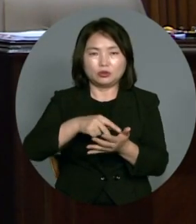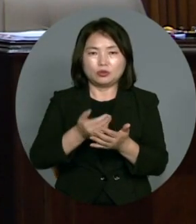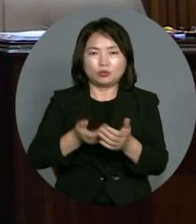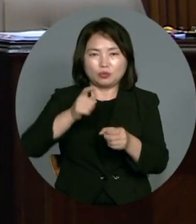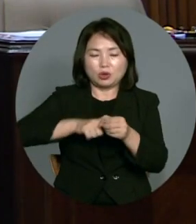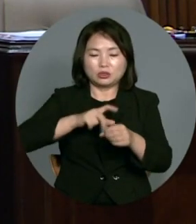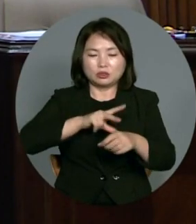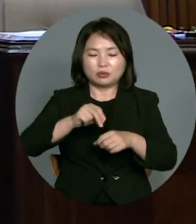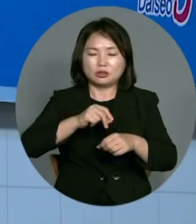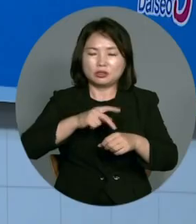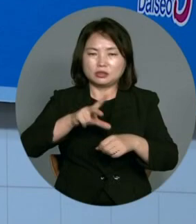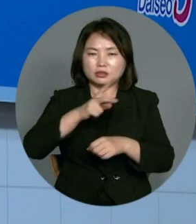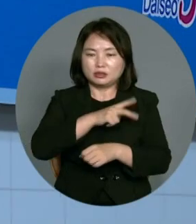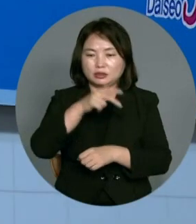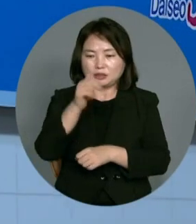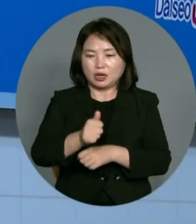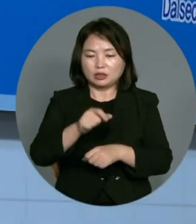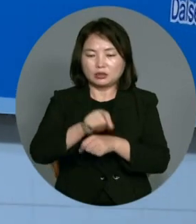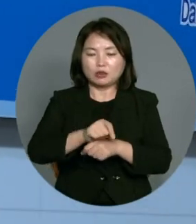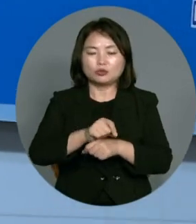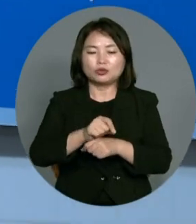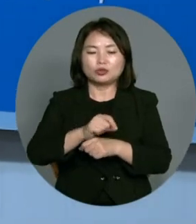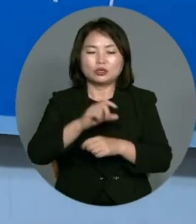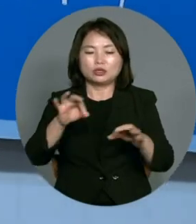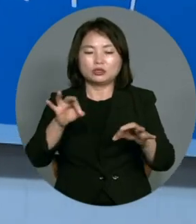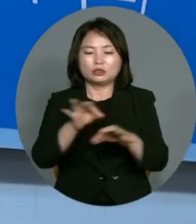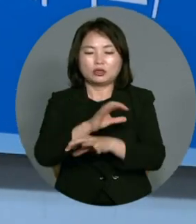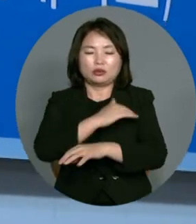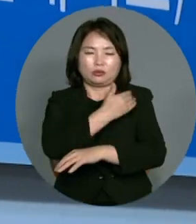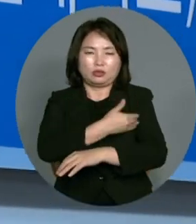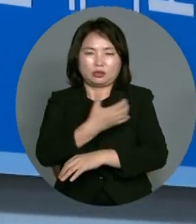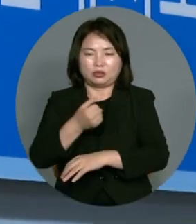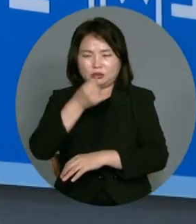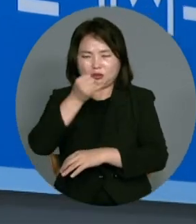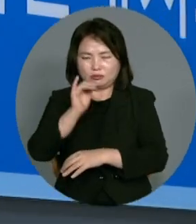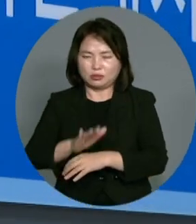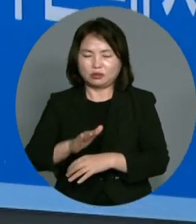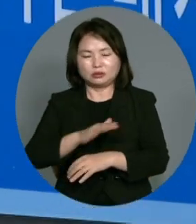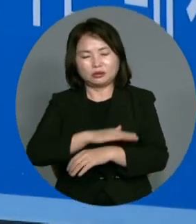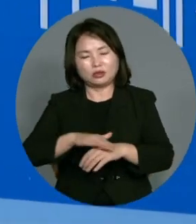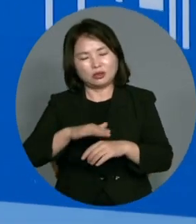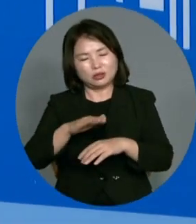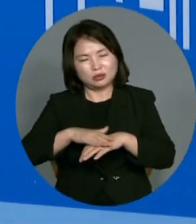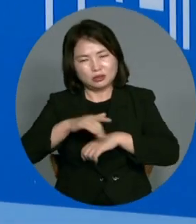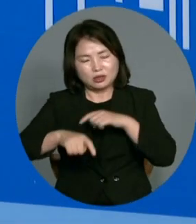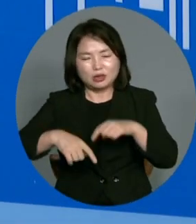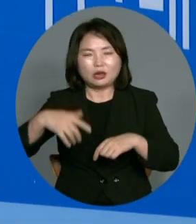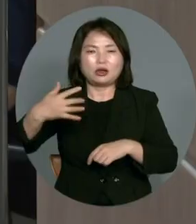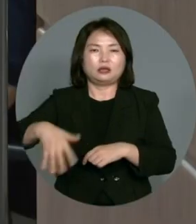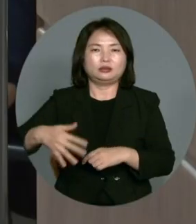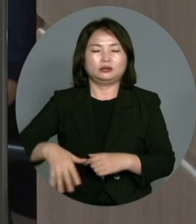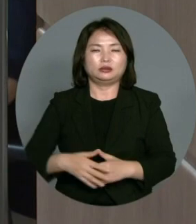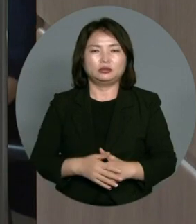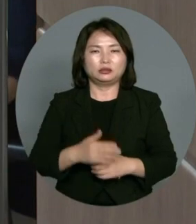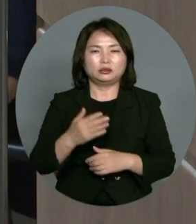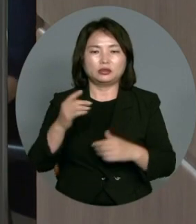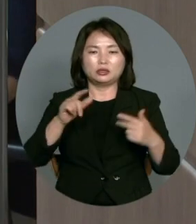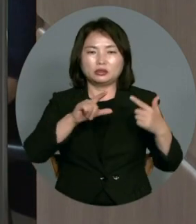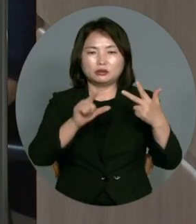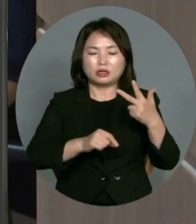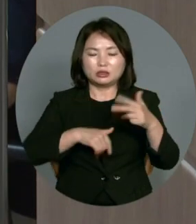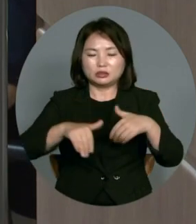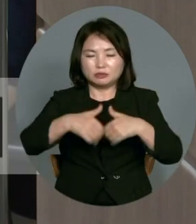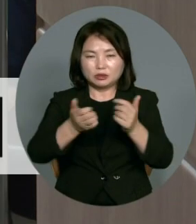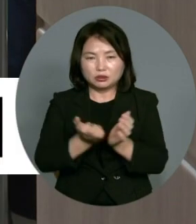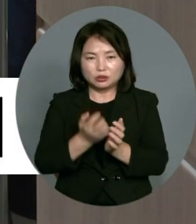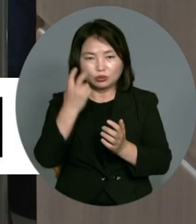지방의회 의장이 사무국 직원 인사권을 갖게 됐지만 이마저도 제대로 시행되지 않고 있습니다 지난달 시민단체가